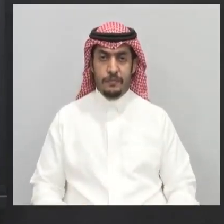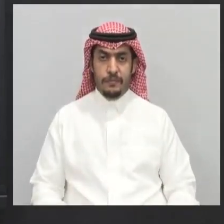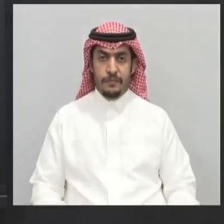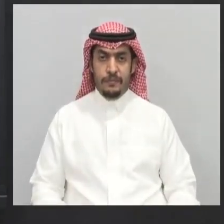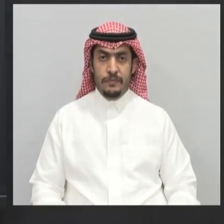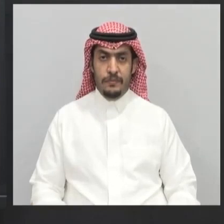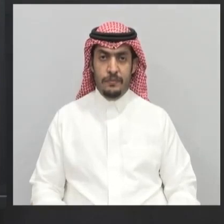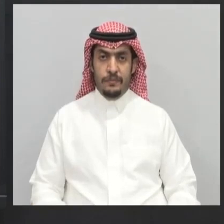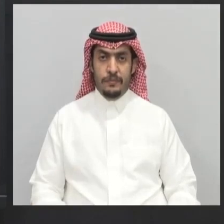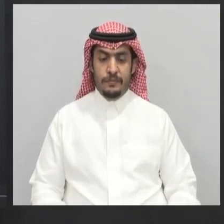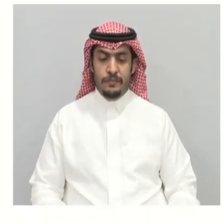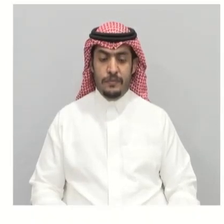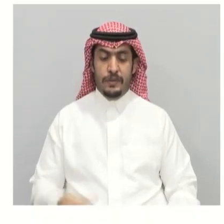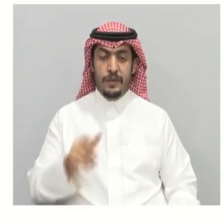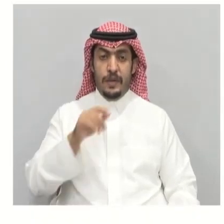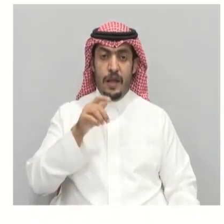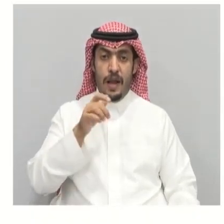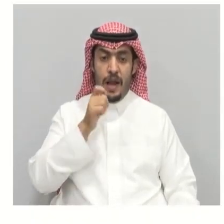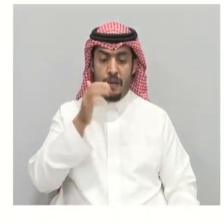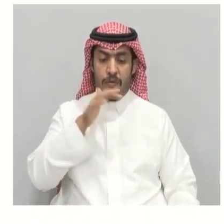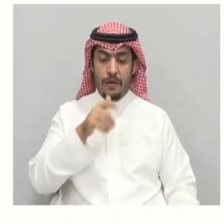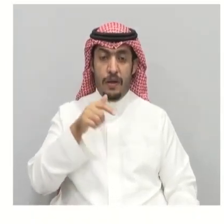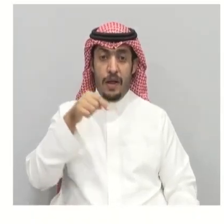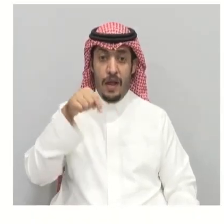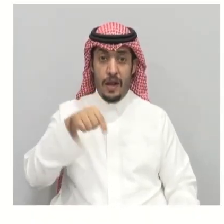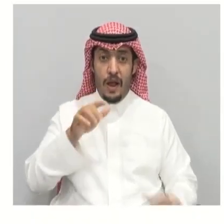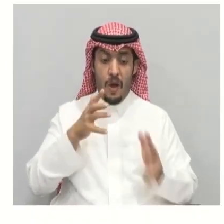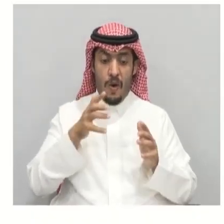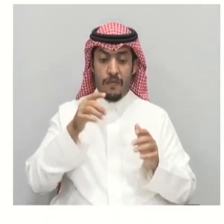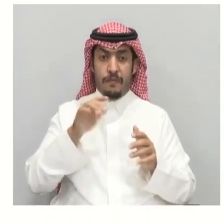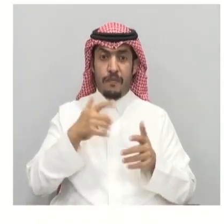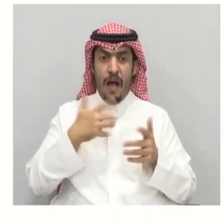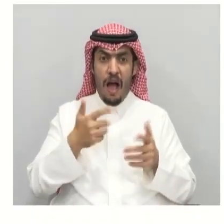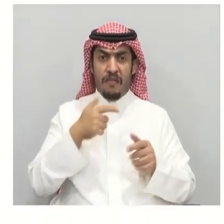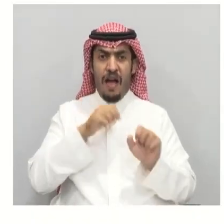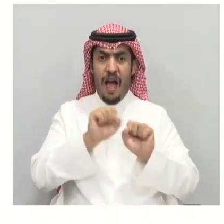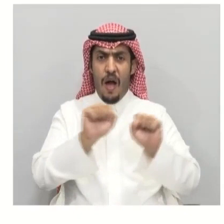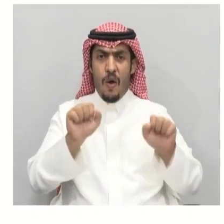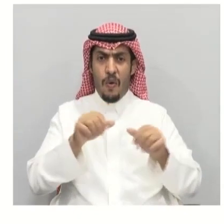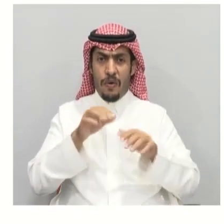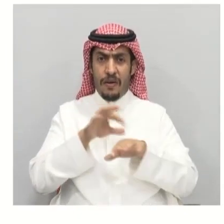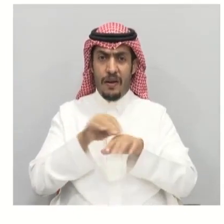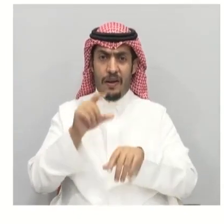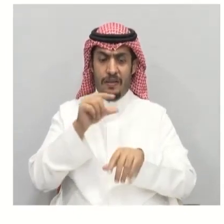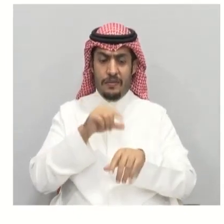عليه الصلاه والسلام فقال عليه الصلاه والسلام ان اخوف ما اخاف عليكم